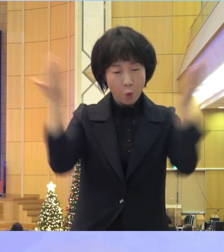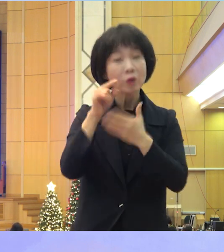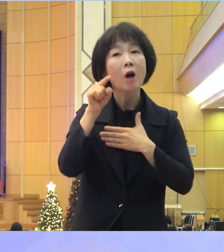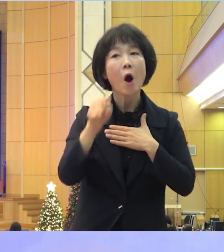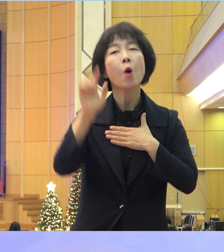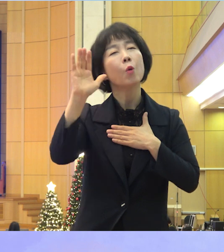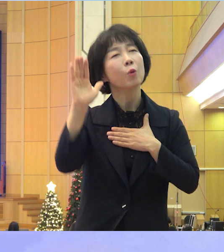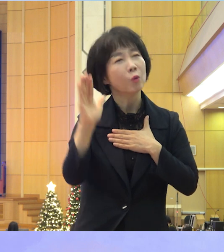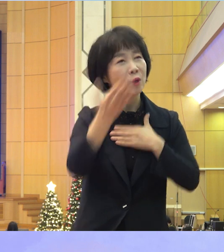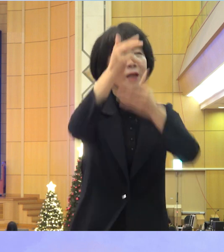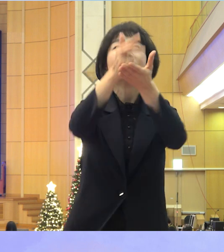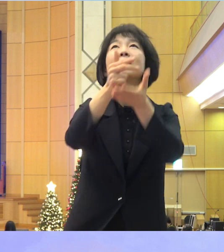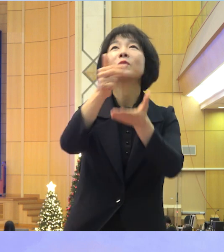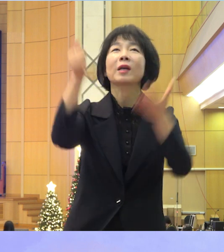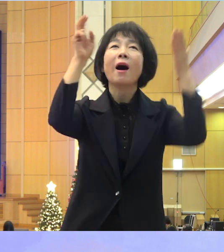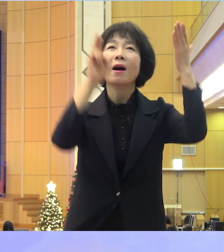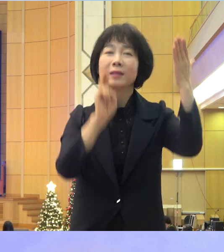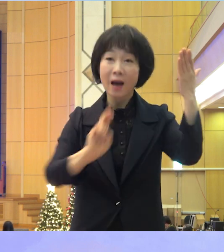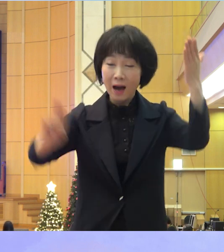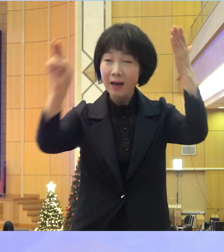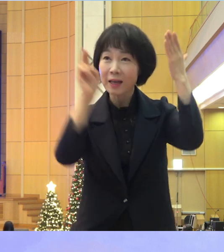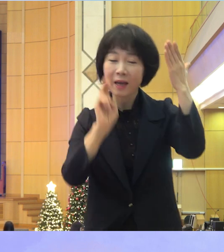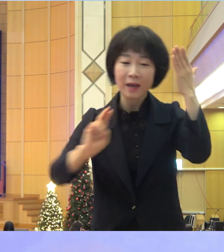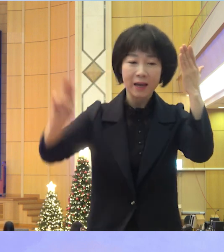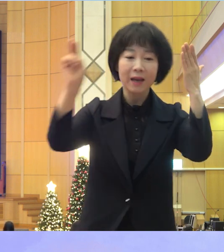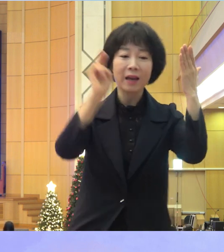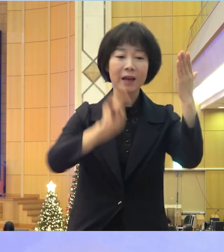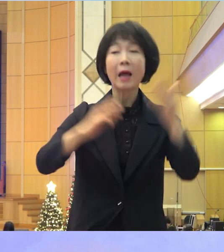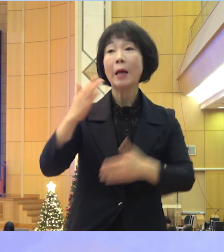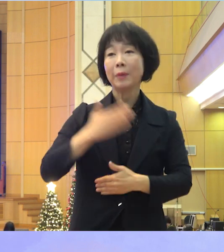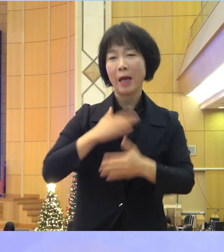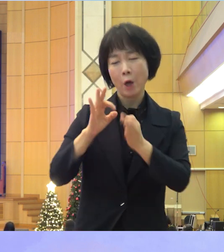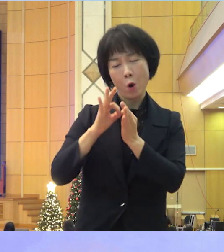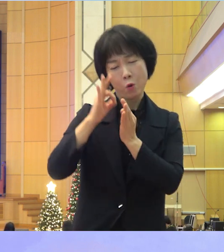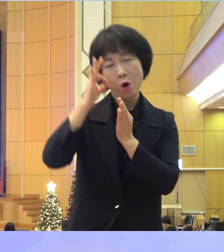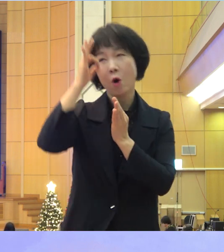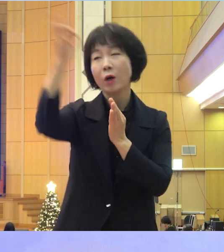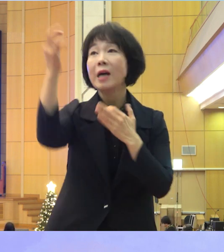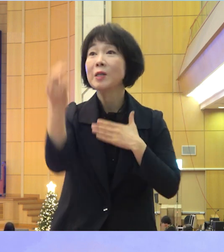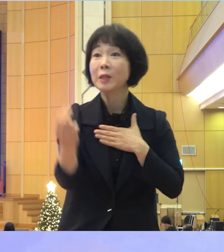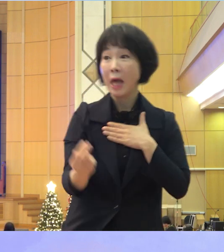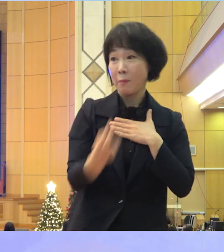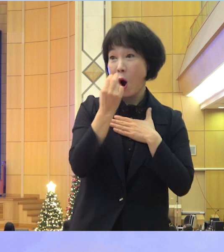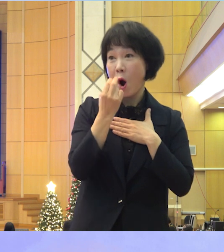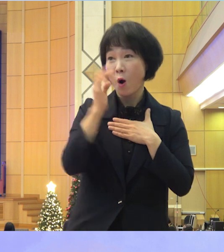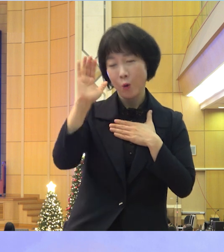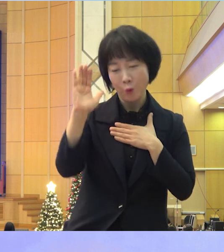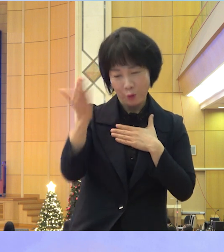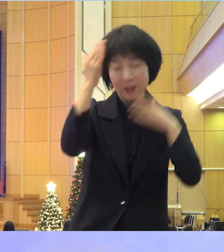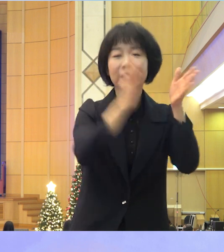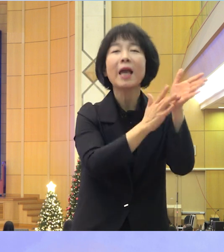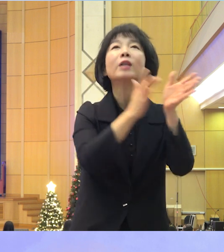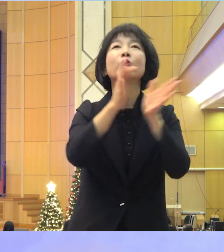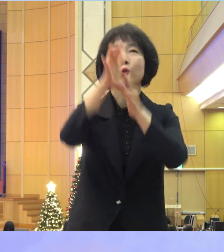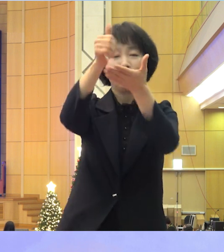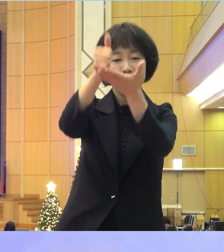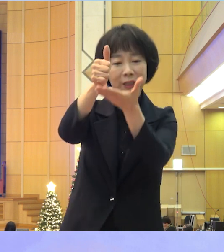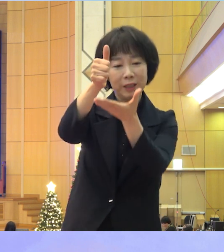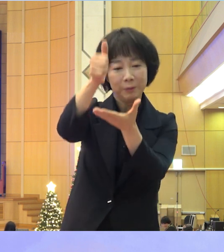나의 모든 것 끝이 주님 찬양해. 나의 영원한 생명